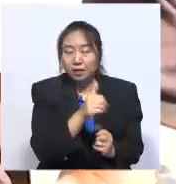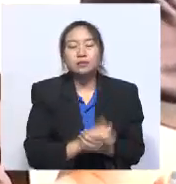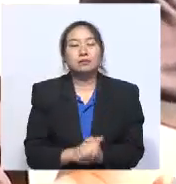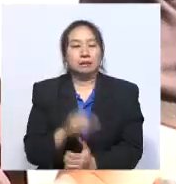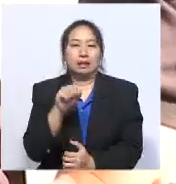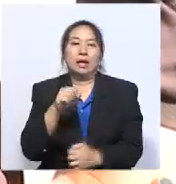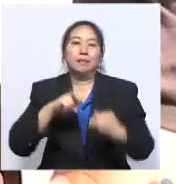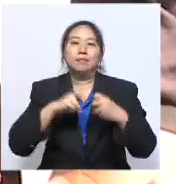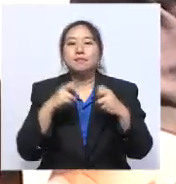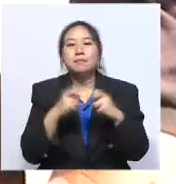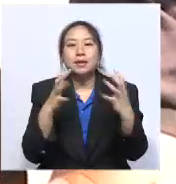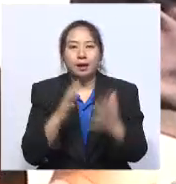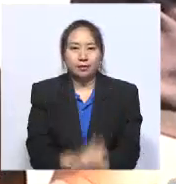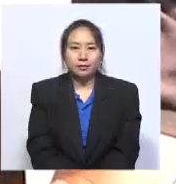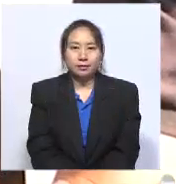ม่มีอะไรติดขัดทั้งนั้นนะ